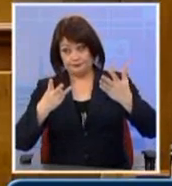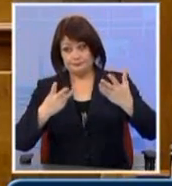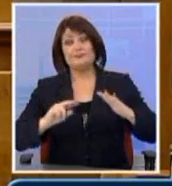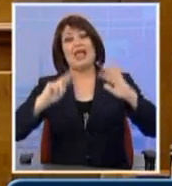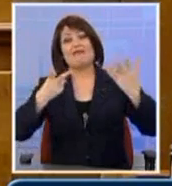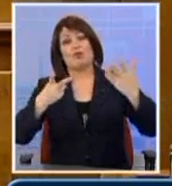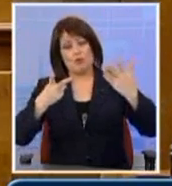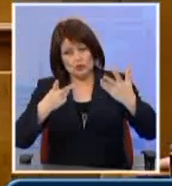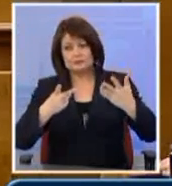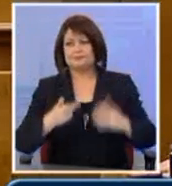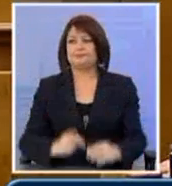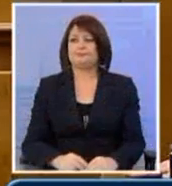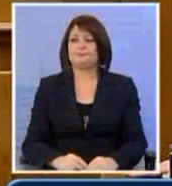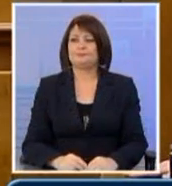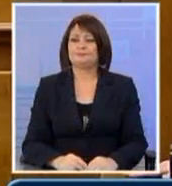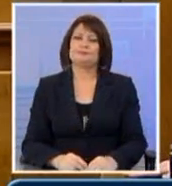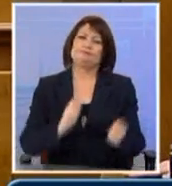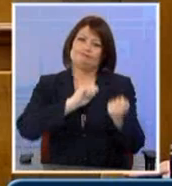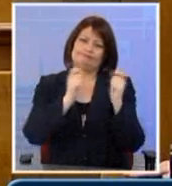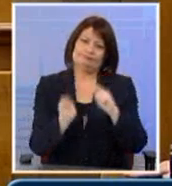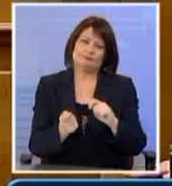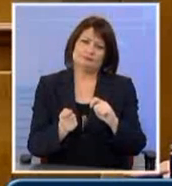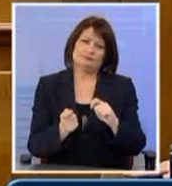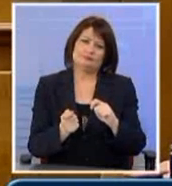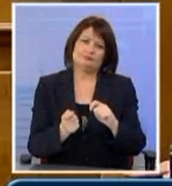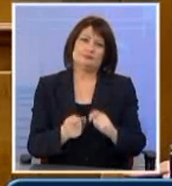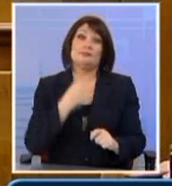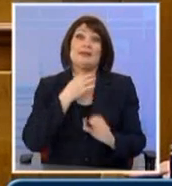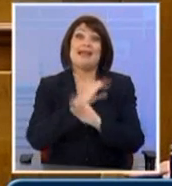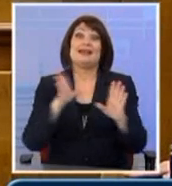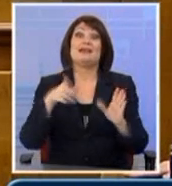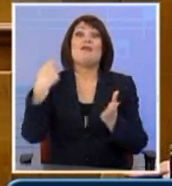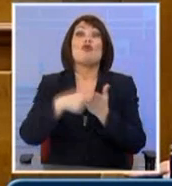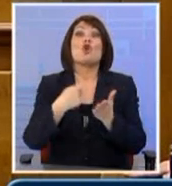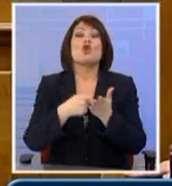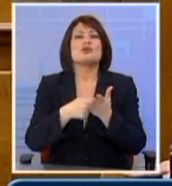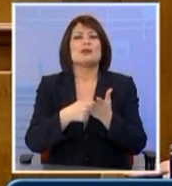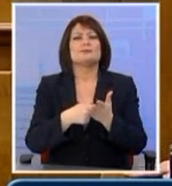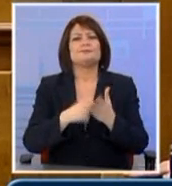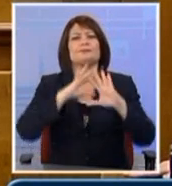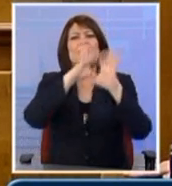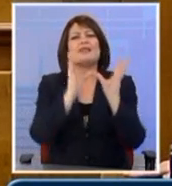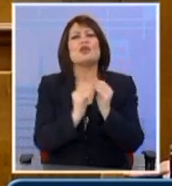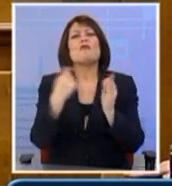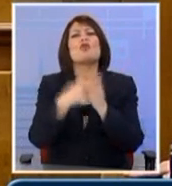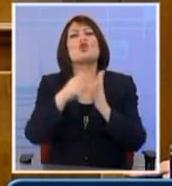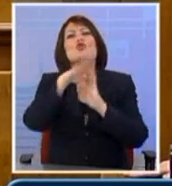7ο βήμα, η μετάβαση από τα έκτακτα φορολογικά μέτρα στο εθνικό φορολογικό σύστημα.